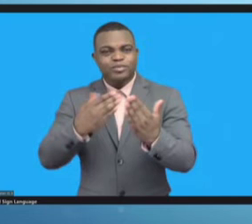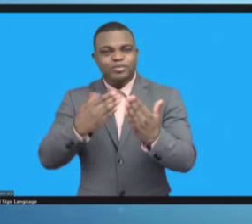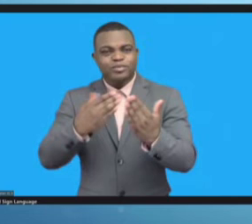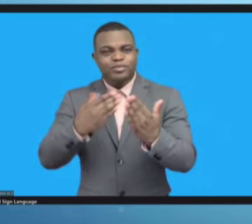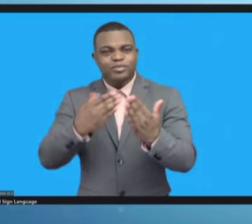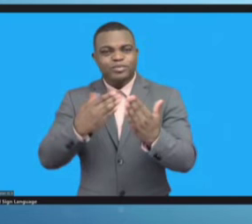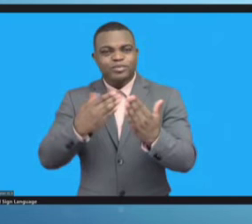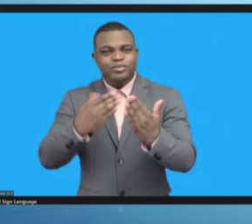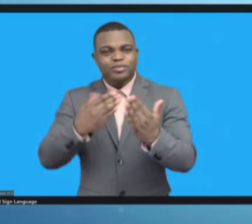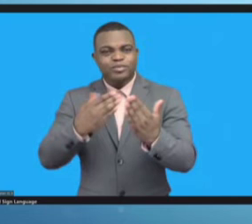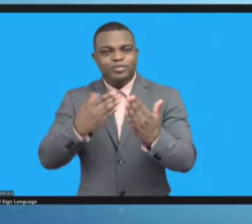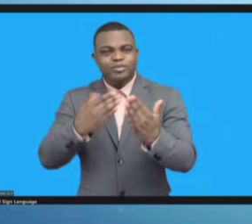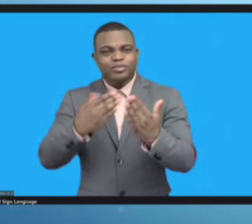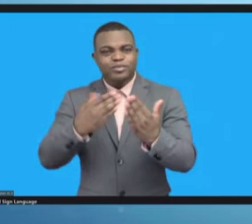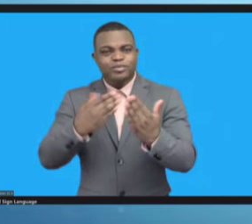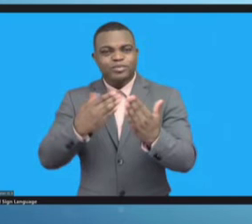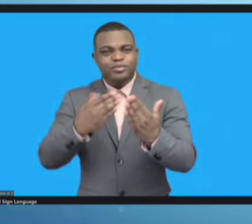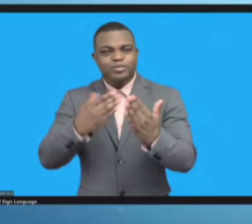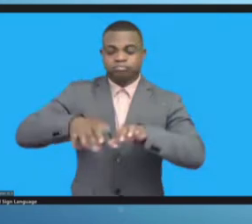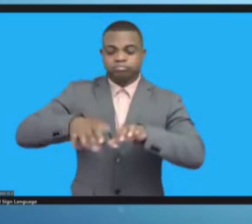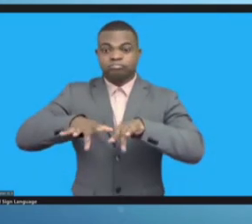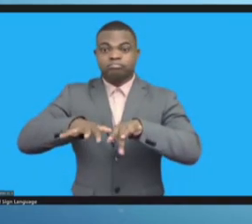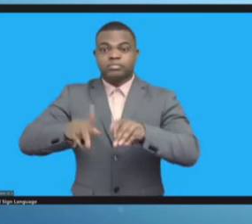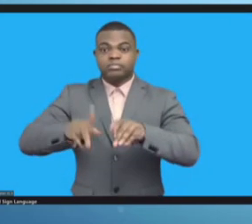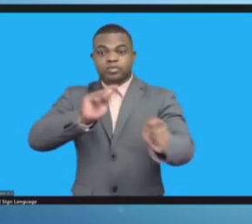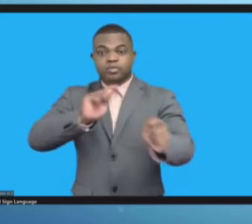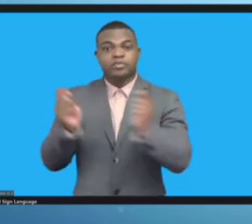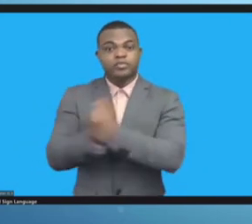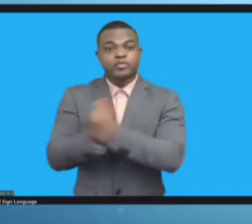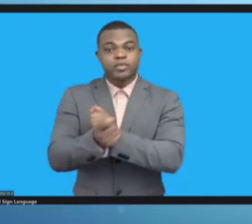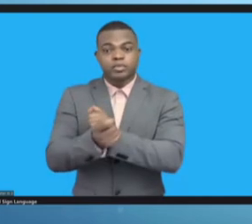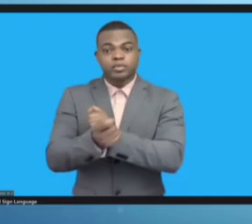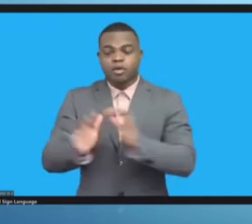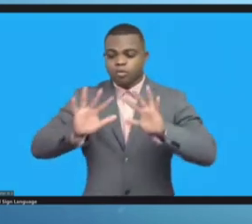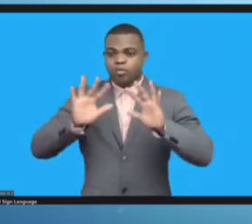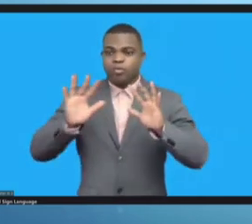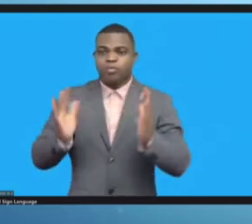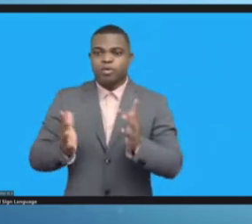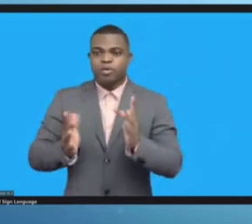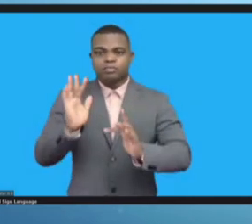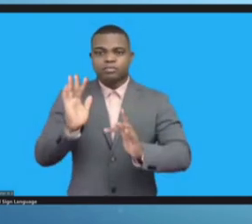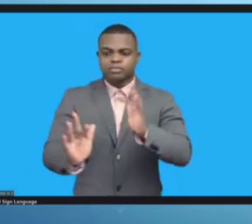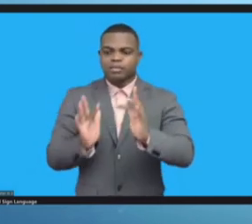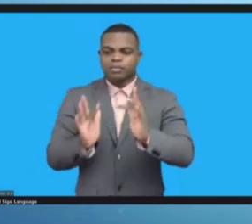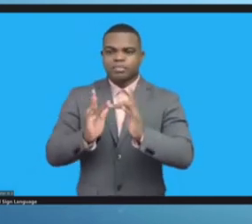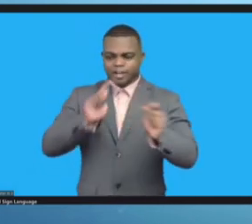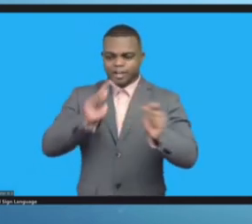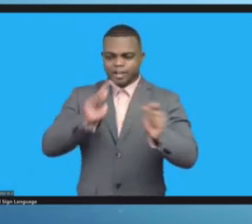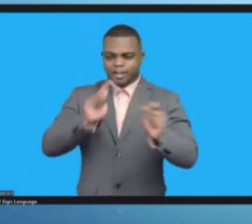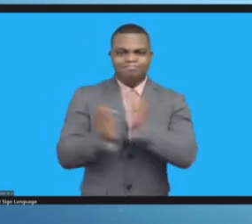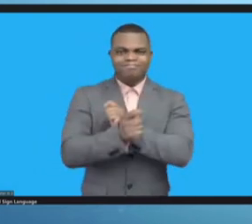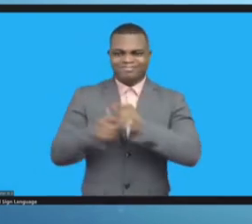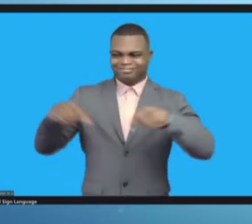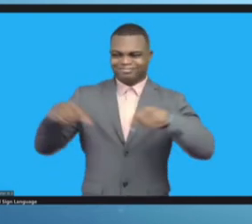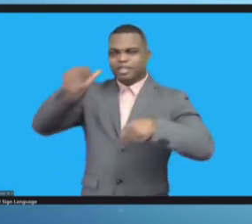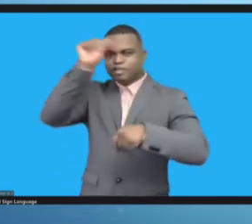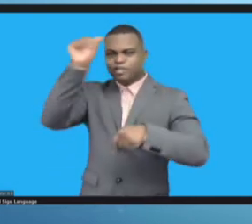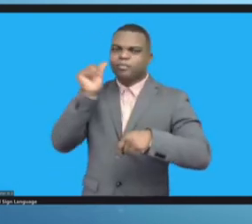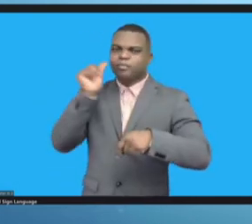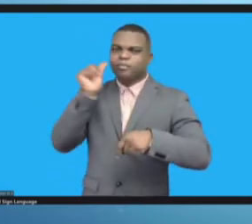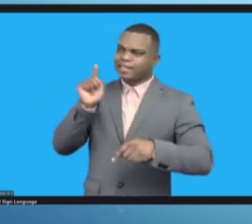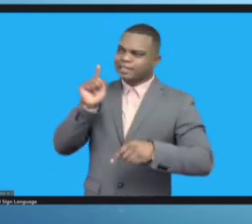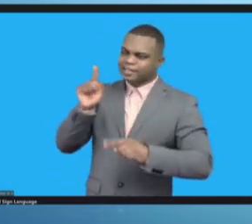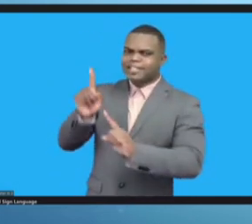aujourd'hui très fière d'accueillir ce 17e forum FGI et le troisième pays en Afrique